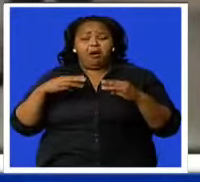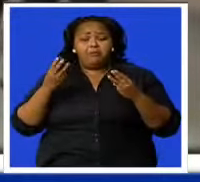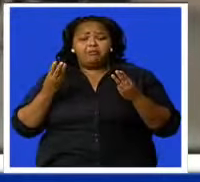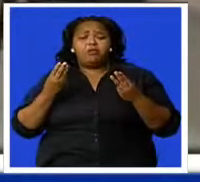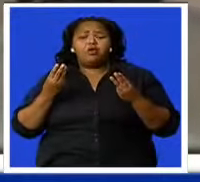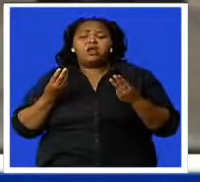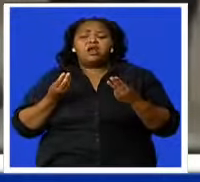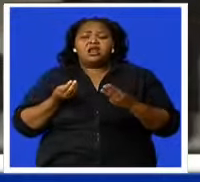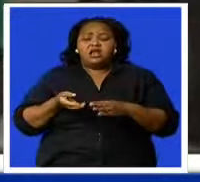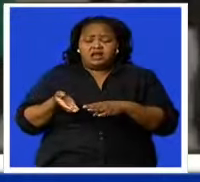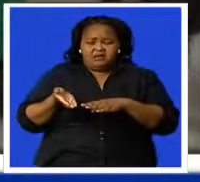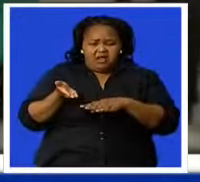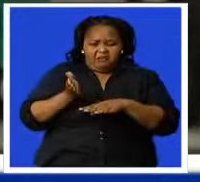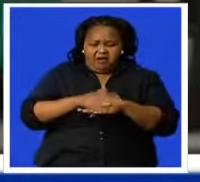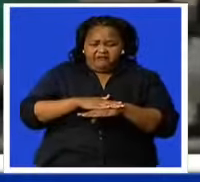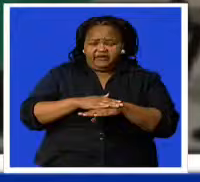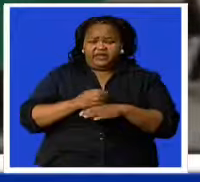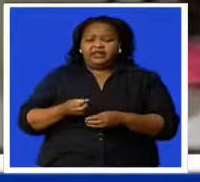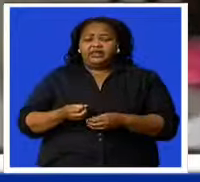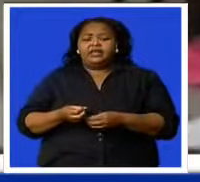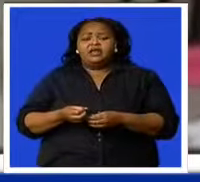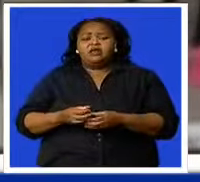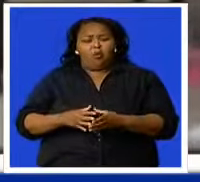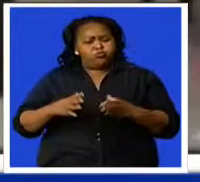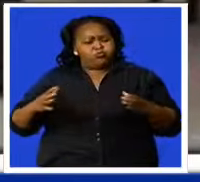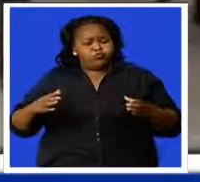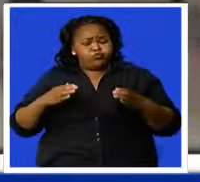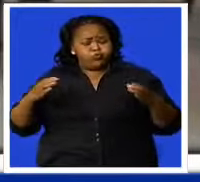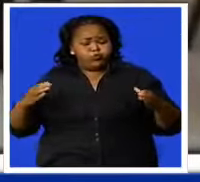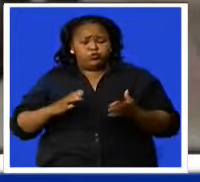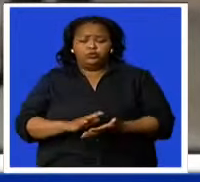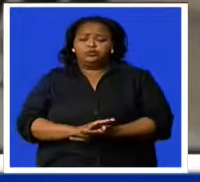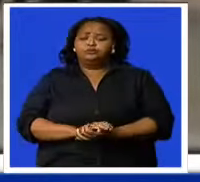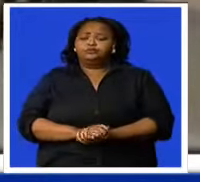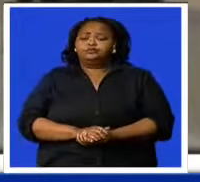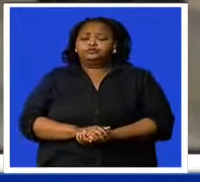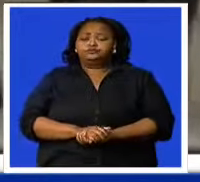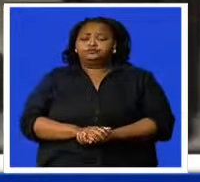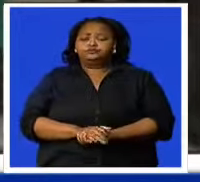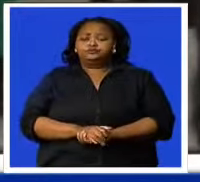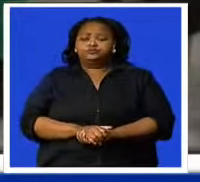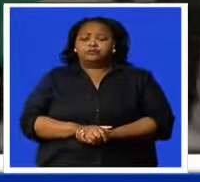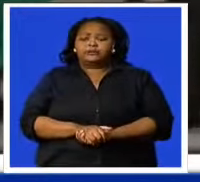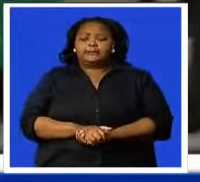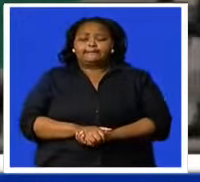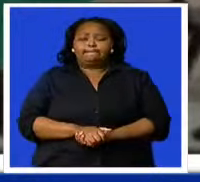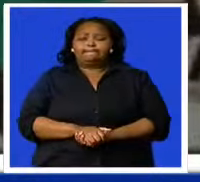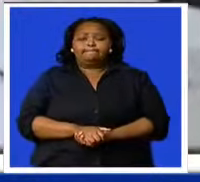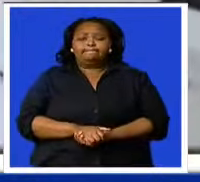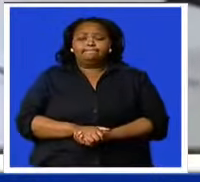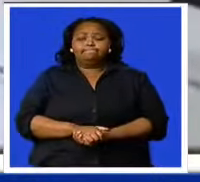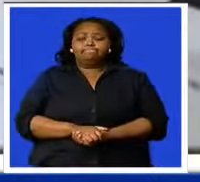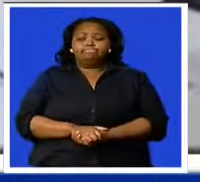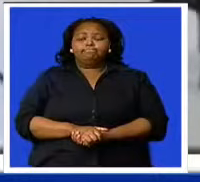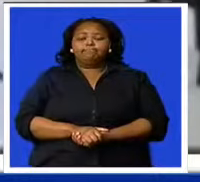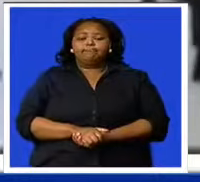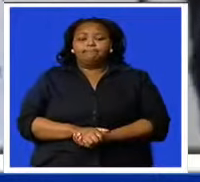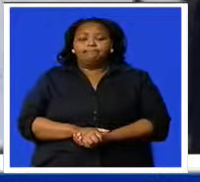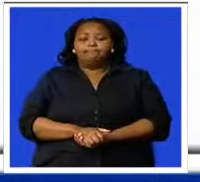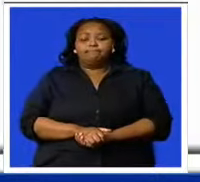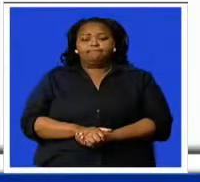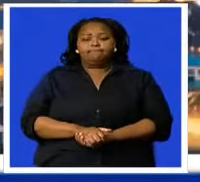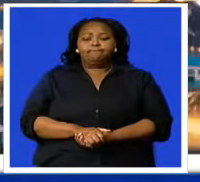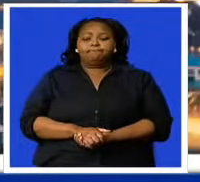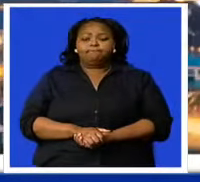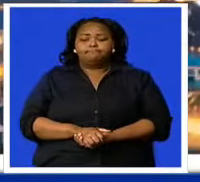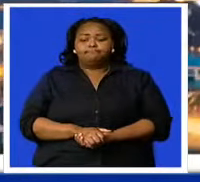pheceleti emasudden death nayo ilinani lelikhulako. Etindzabeni kubika Sifiso Nxumalo ngina Smuva Shongwe kaHlathi.